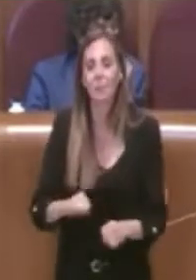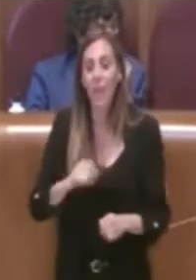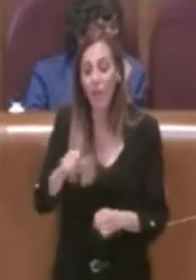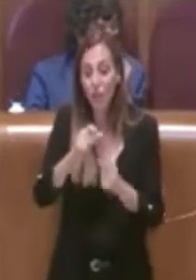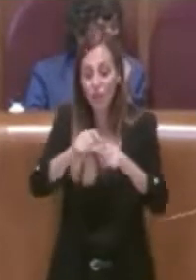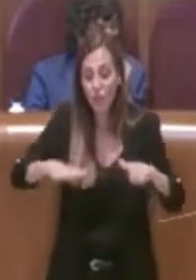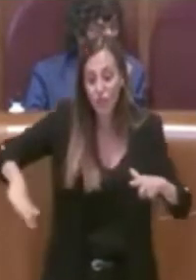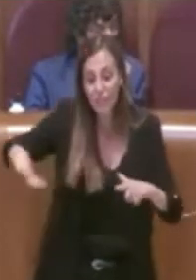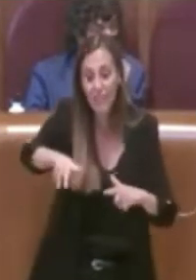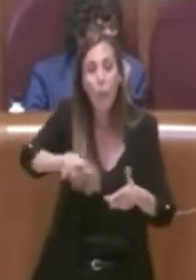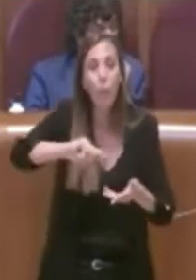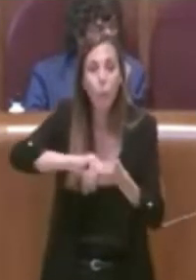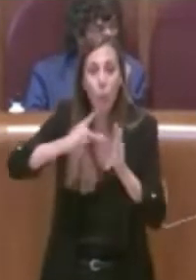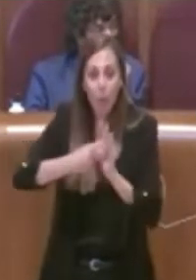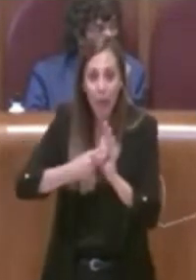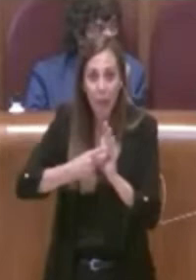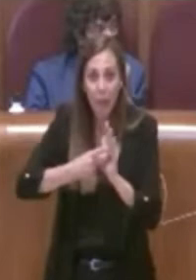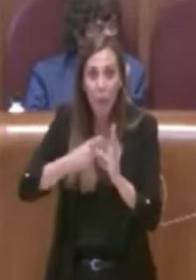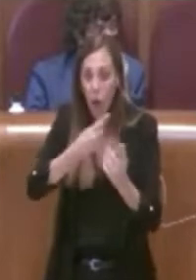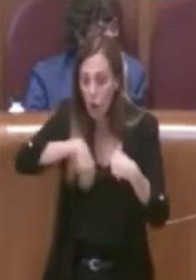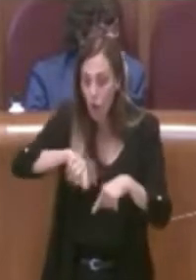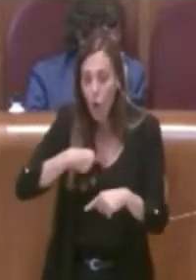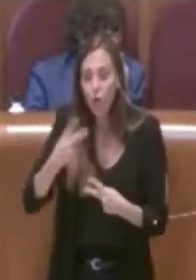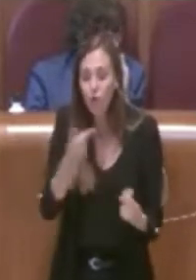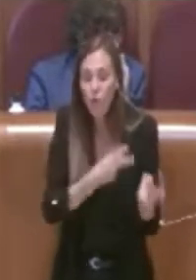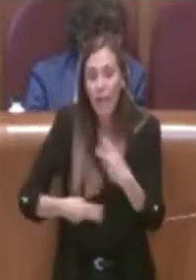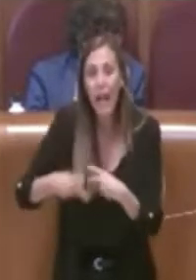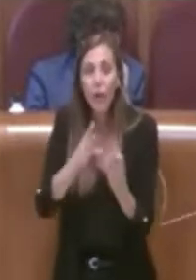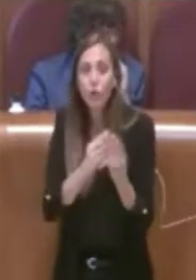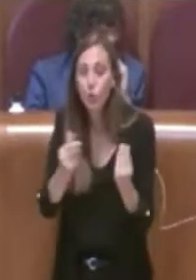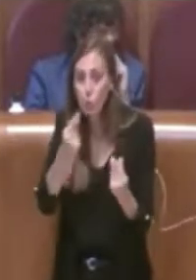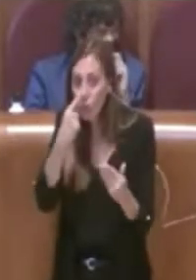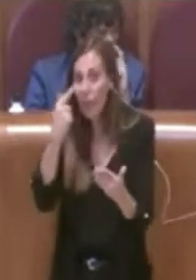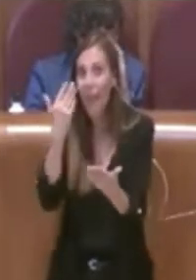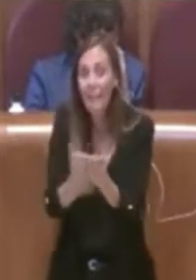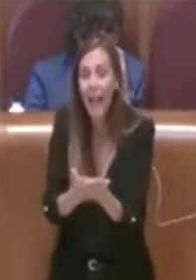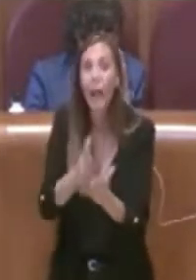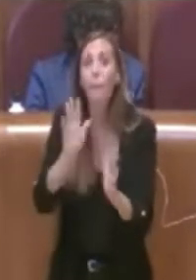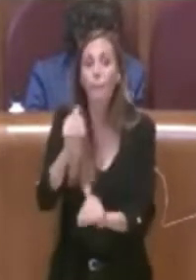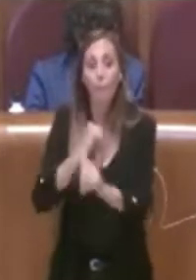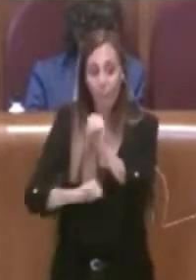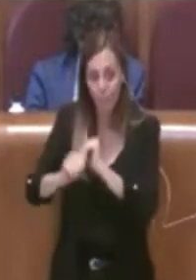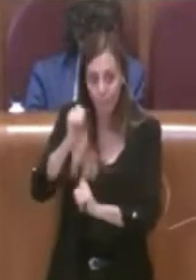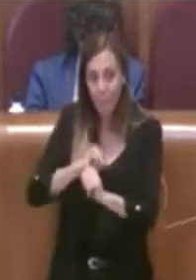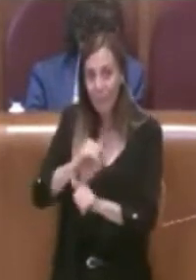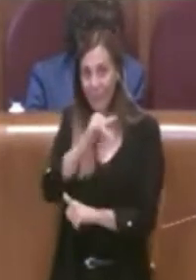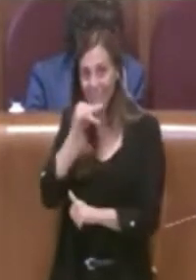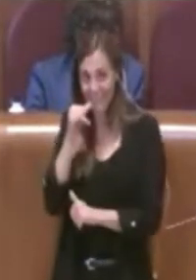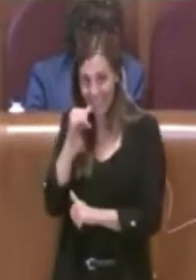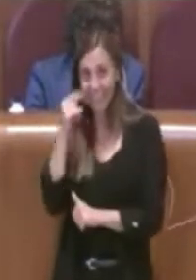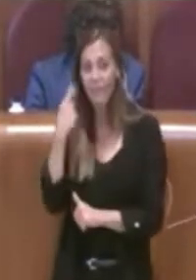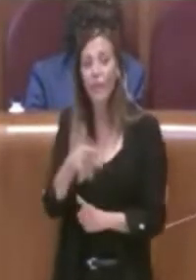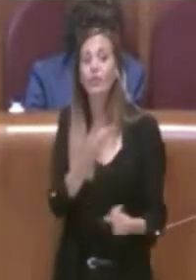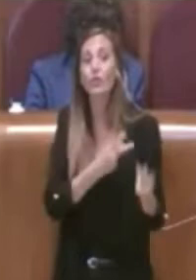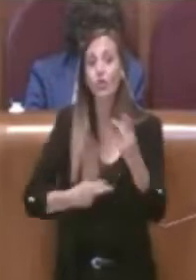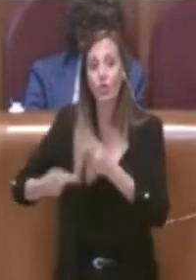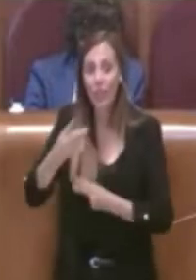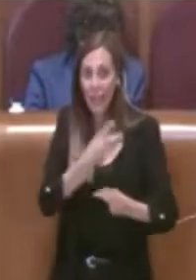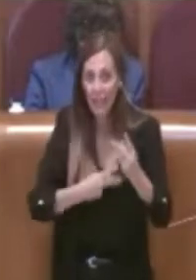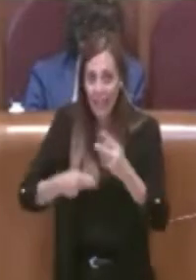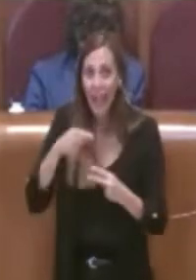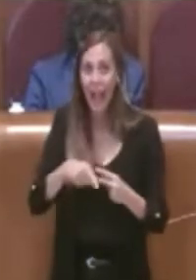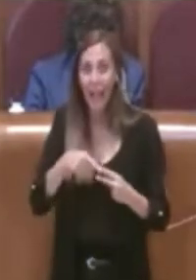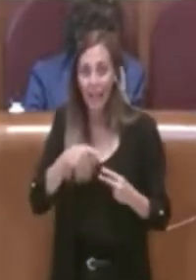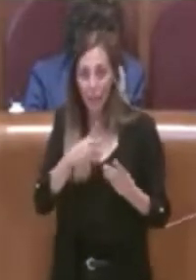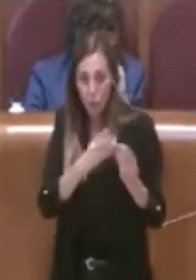alla città se non si risolve il problema dei bilanci delle società stesse per cui questa amministrazione il suo dovere su questo tema lo ha